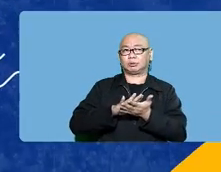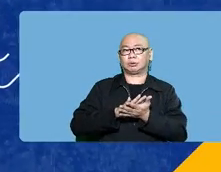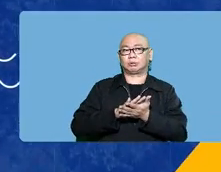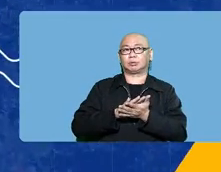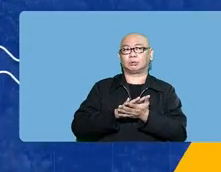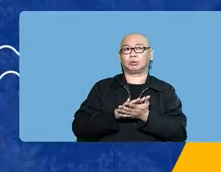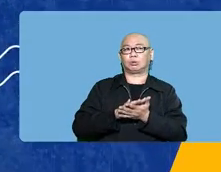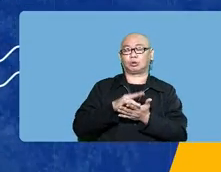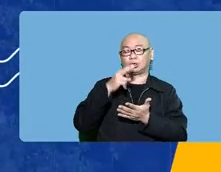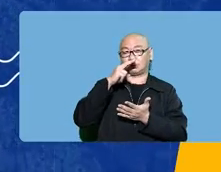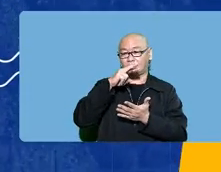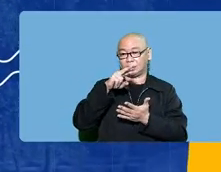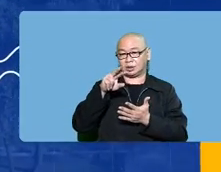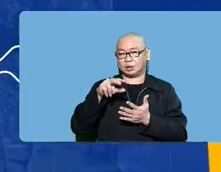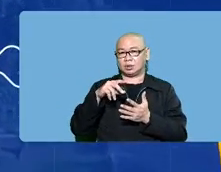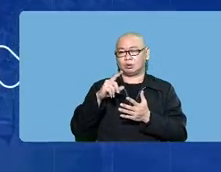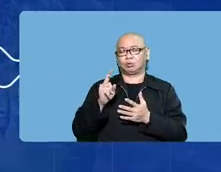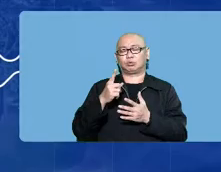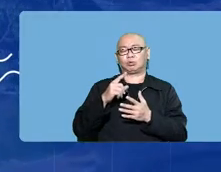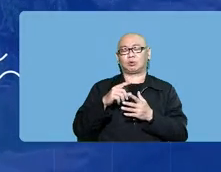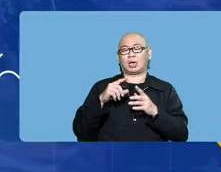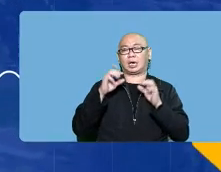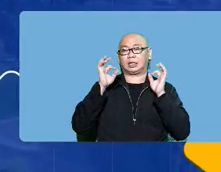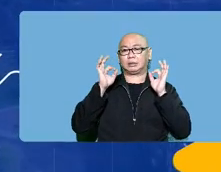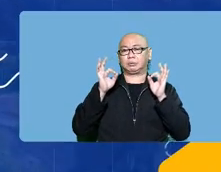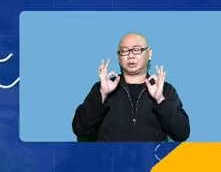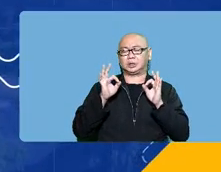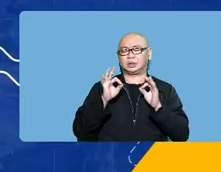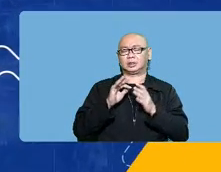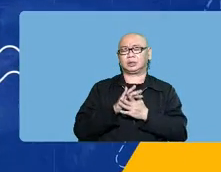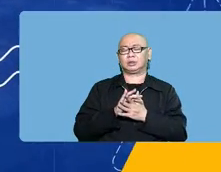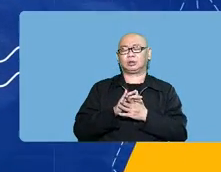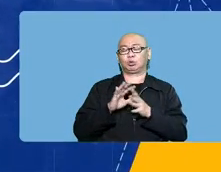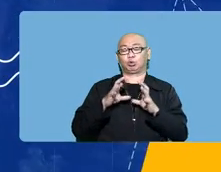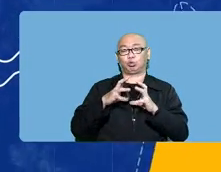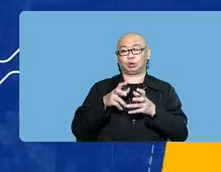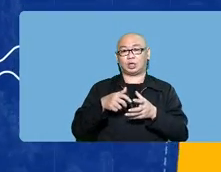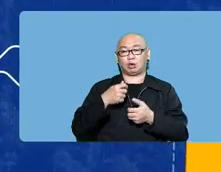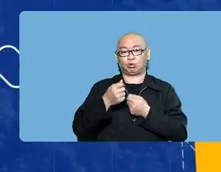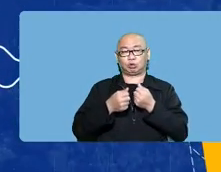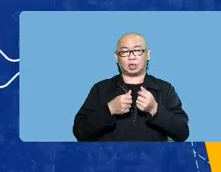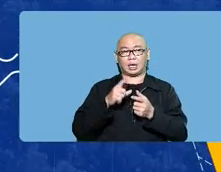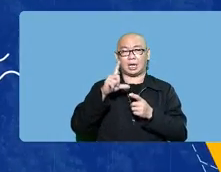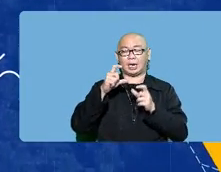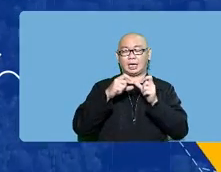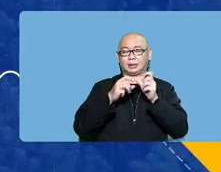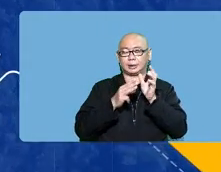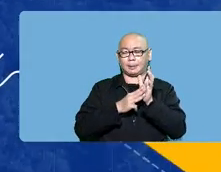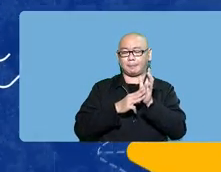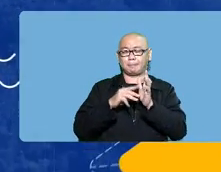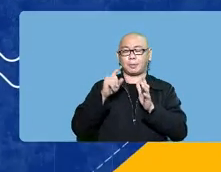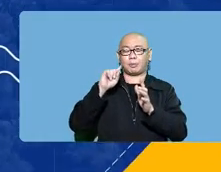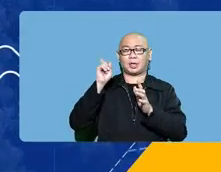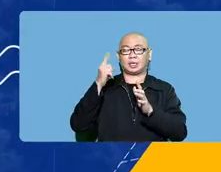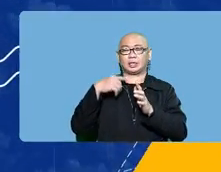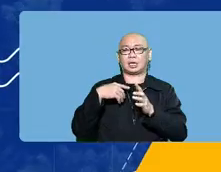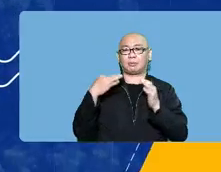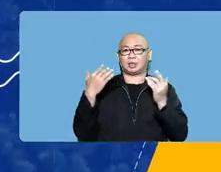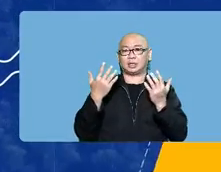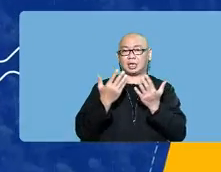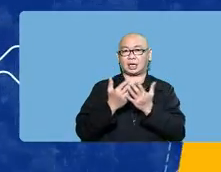konservasi antara unsur akademisi, dunia usaha, LSM, pemerintah, masyarakat,